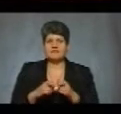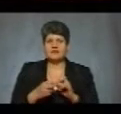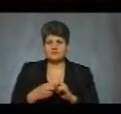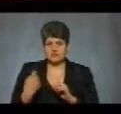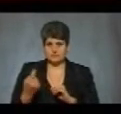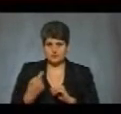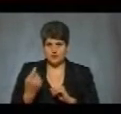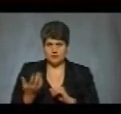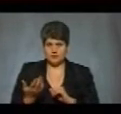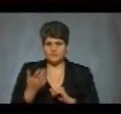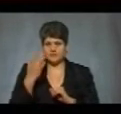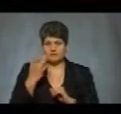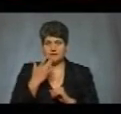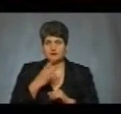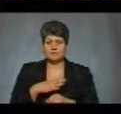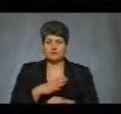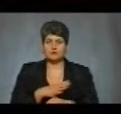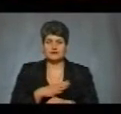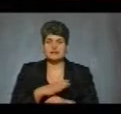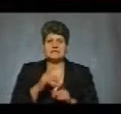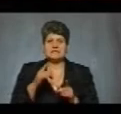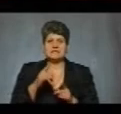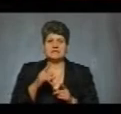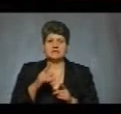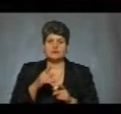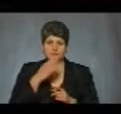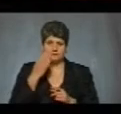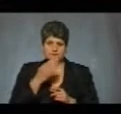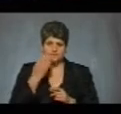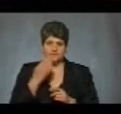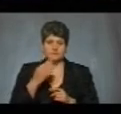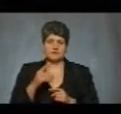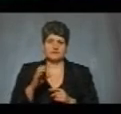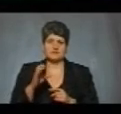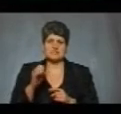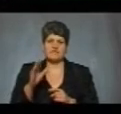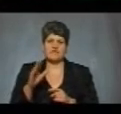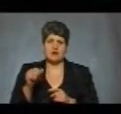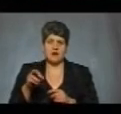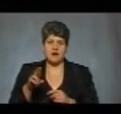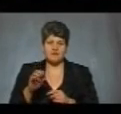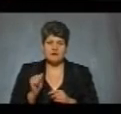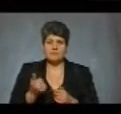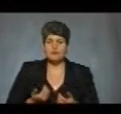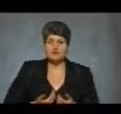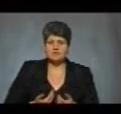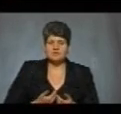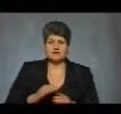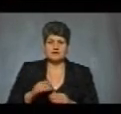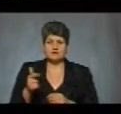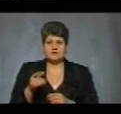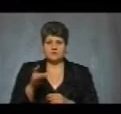Івано-Франківську область. Влітку ми були в Закарпатті, в Сфалявському районі. Проживання дітей у сім'ях у Гусятинському